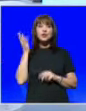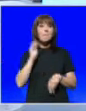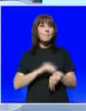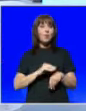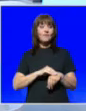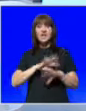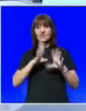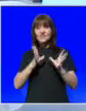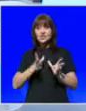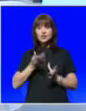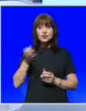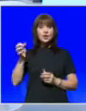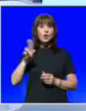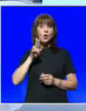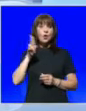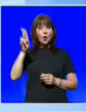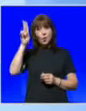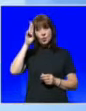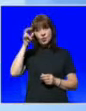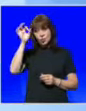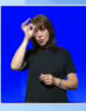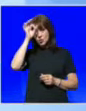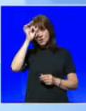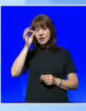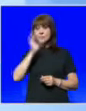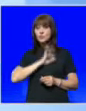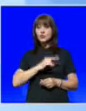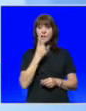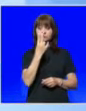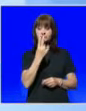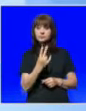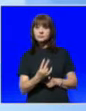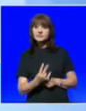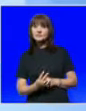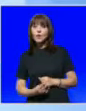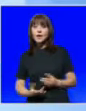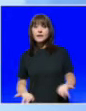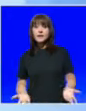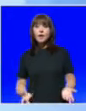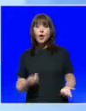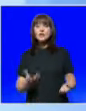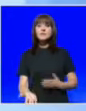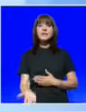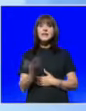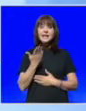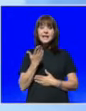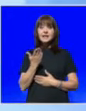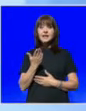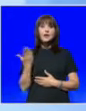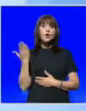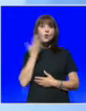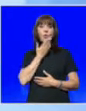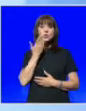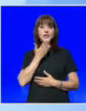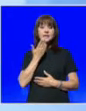което всички зрелостници получиха двойки, но не само там. 8000 слаби оценки по български език на матурата. Е, кажете